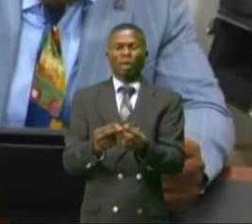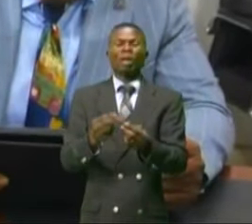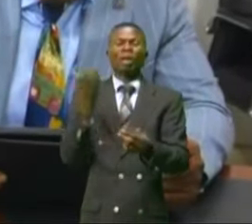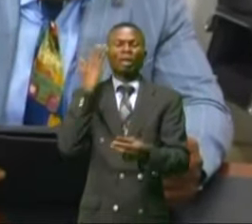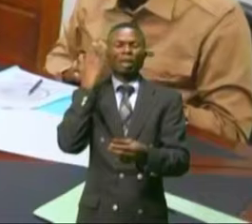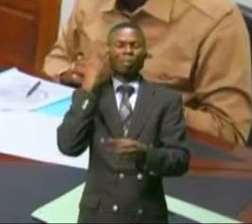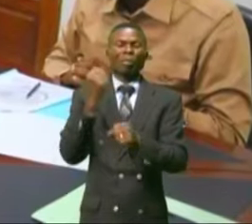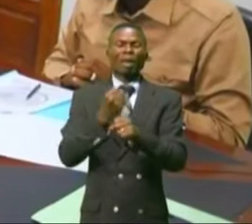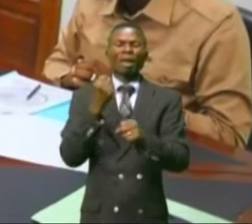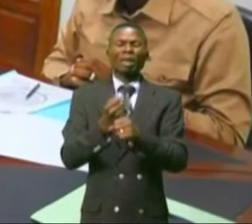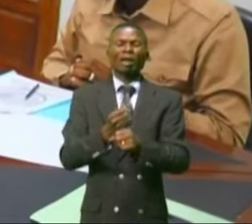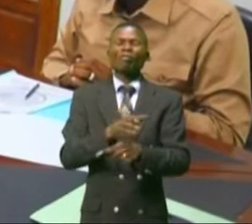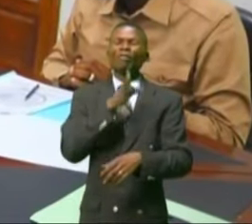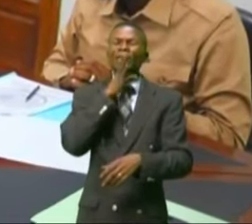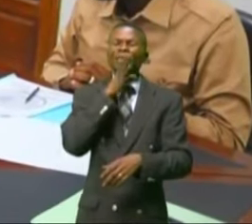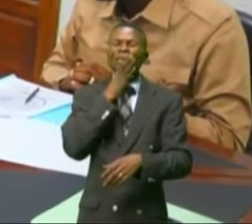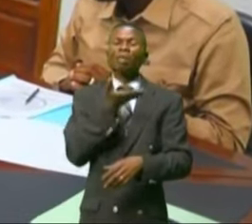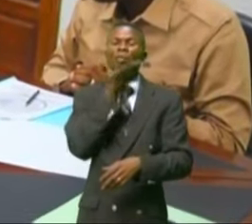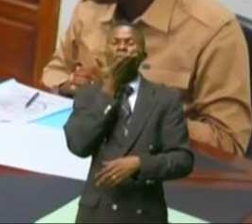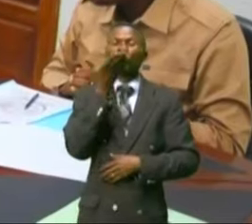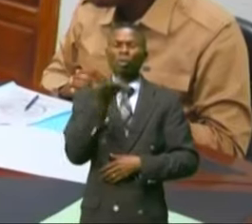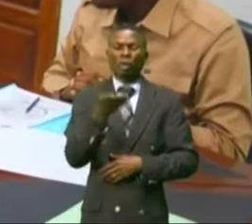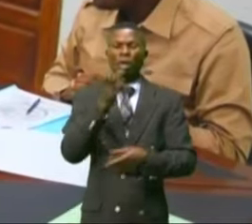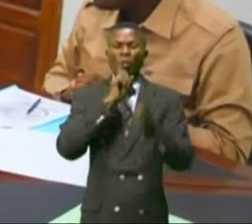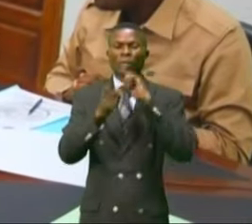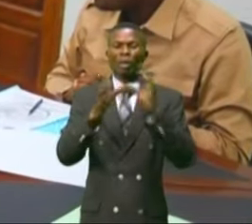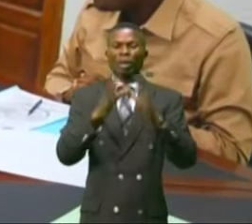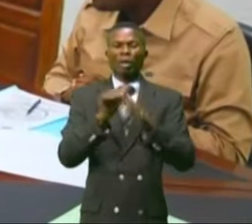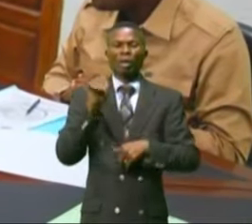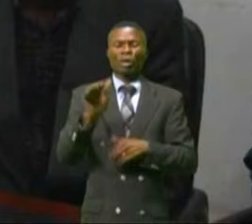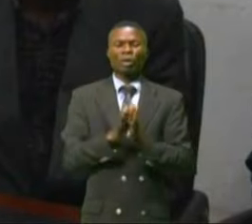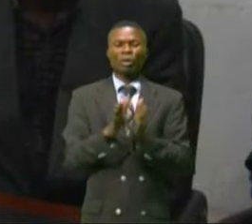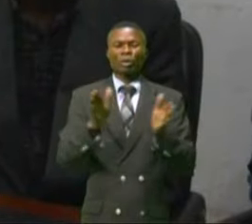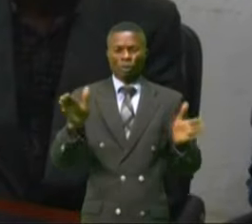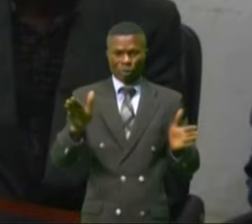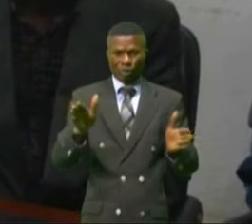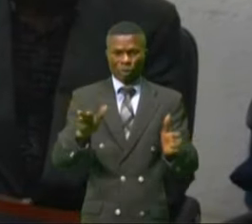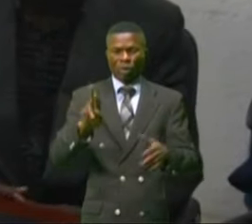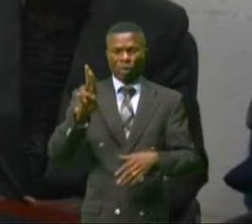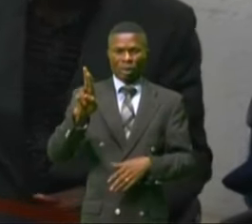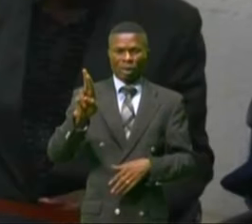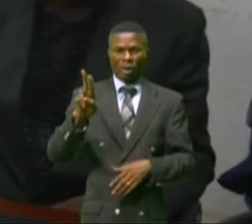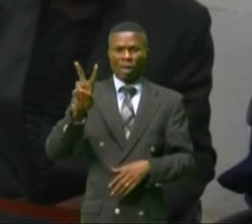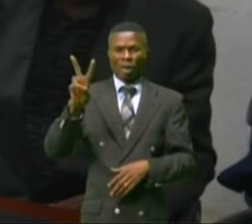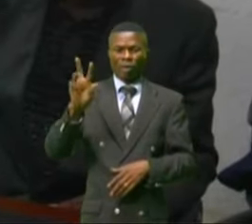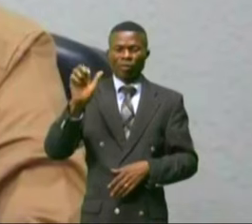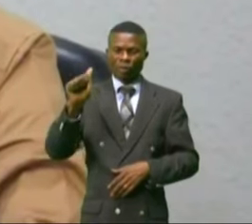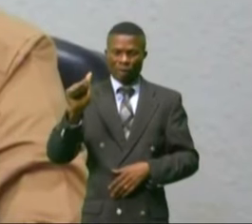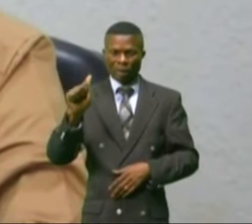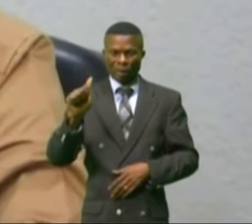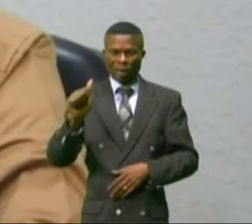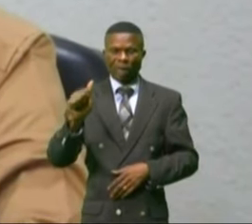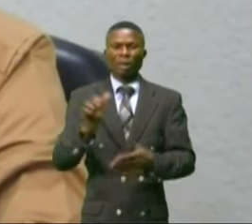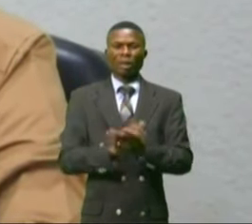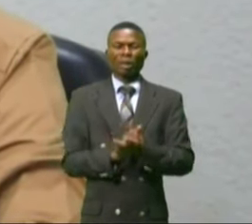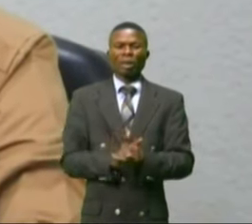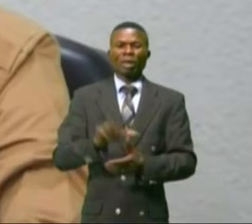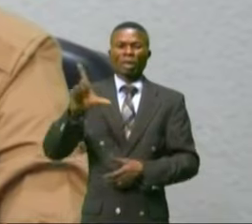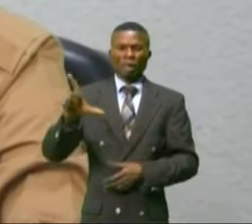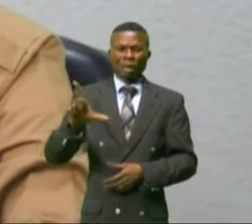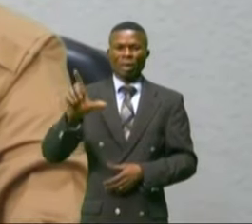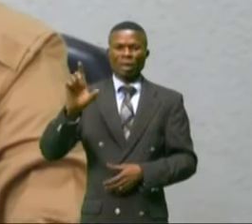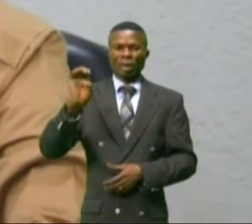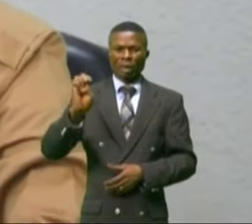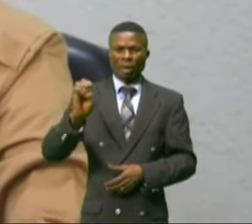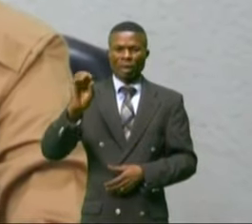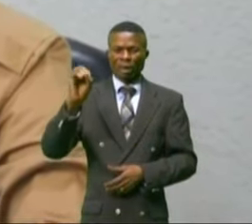Prosper Chimanga Mbwebwe, après échange avec le directeur général de la régie des voies aériennes SA, Léonard Ngomambaki, à